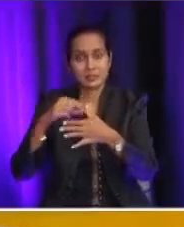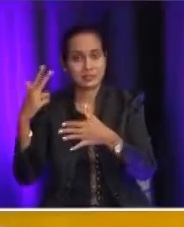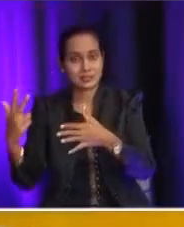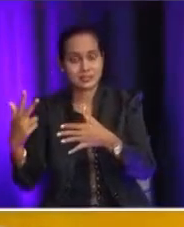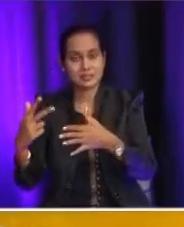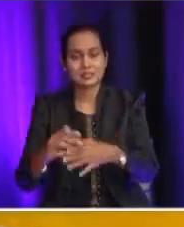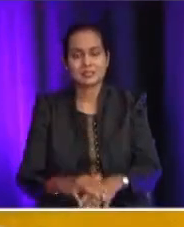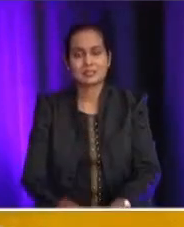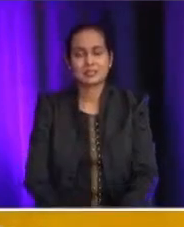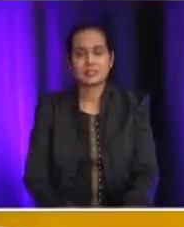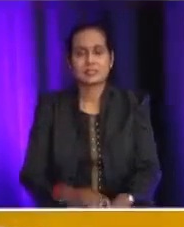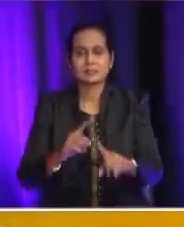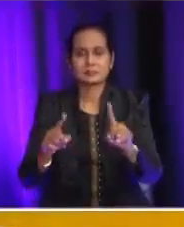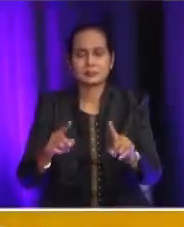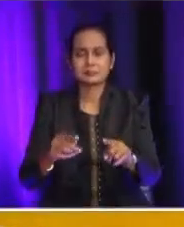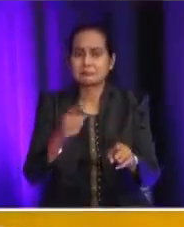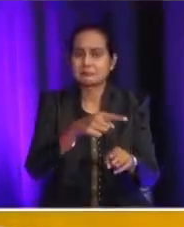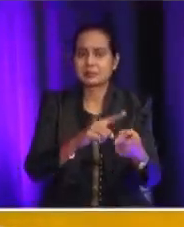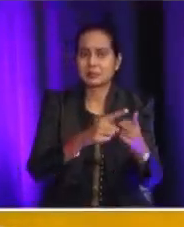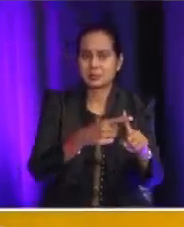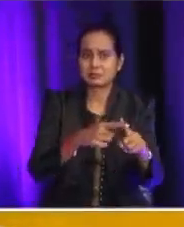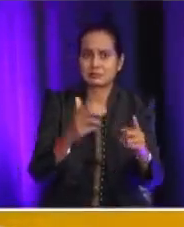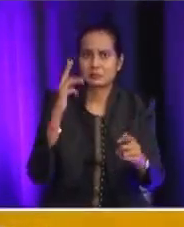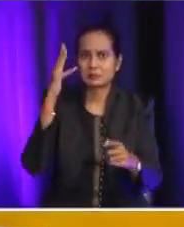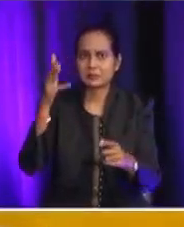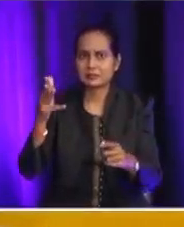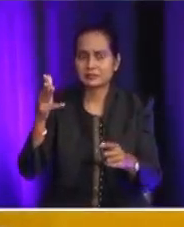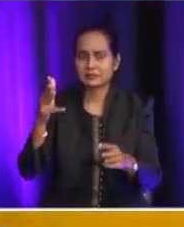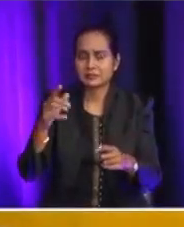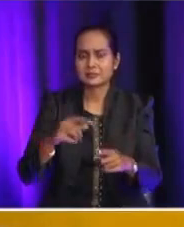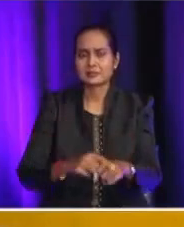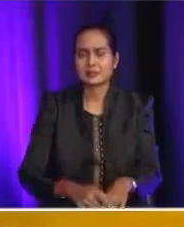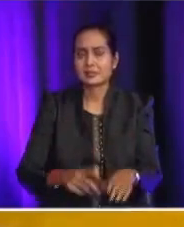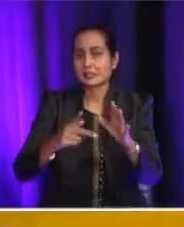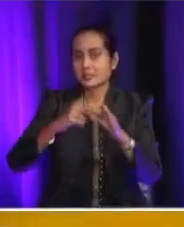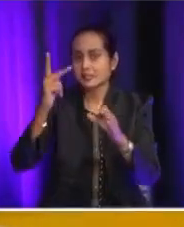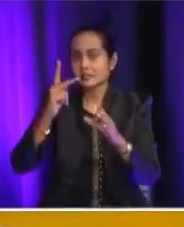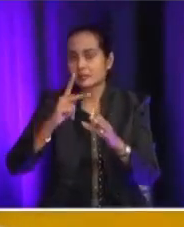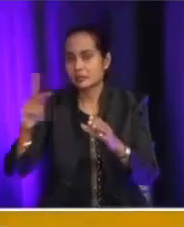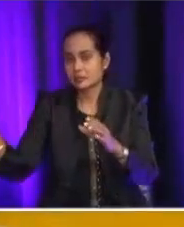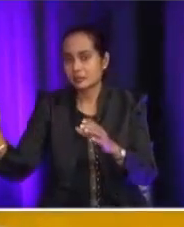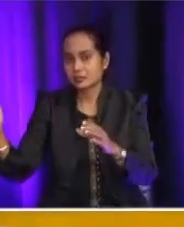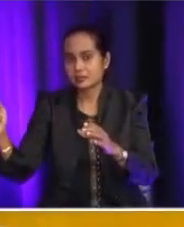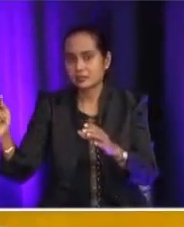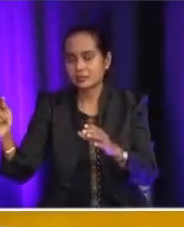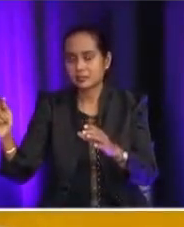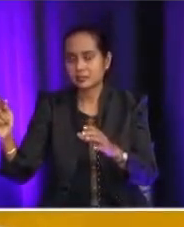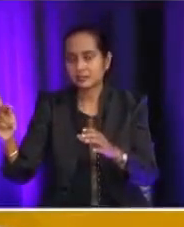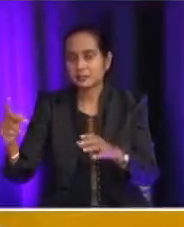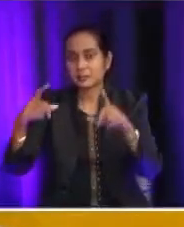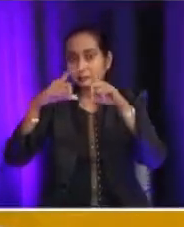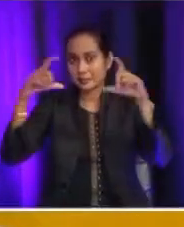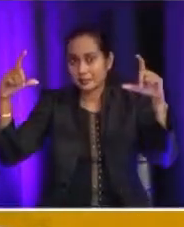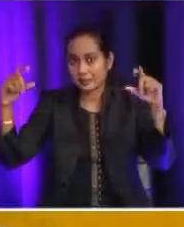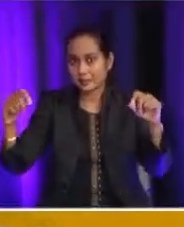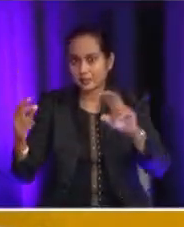Cuma Amna dia lebih kreatif apabila dia telah mengeluarkan ya hasil petikan tadi dalam